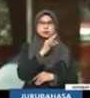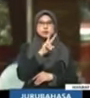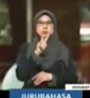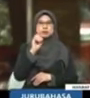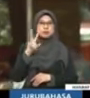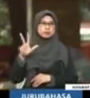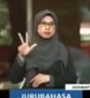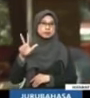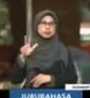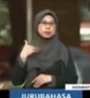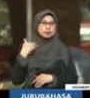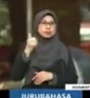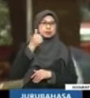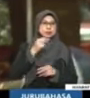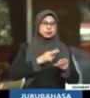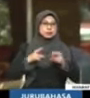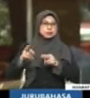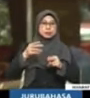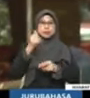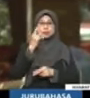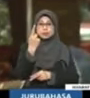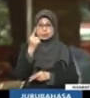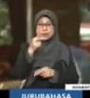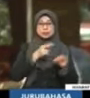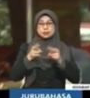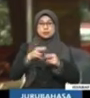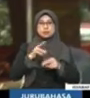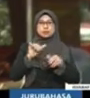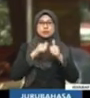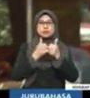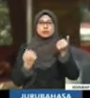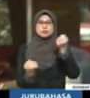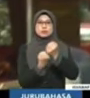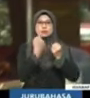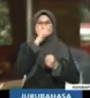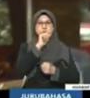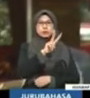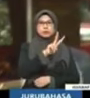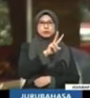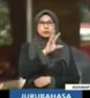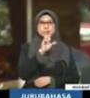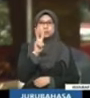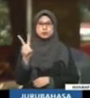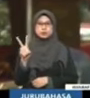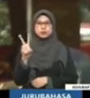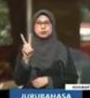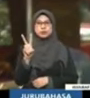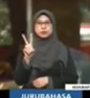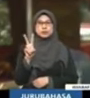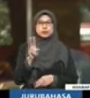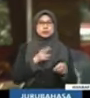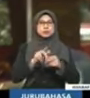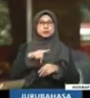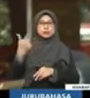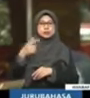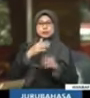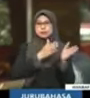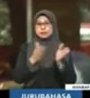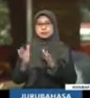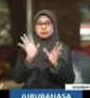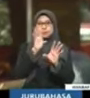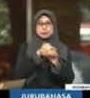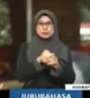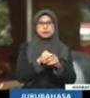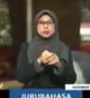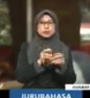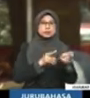juga menerajui 11 inisiatif serta menjadi agensi sokongan bagi 22 inisiatif yang lain dalam pelan tersebut